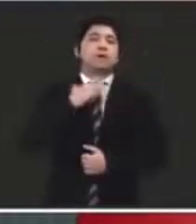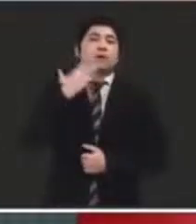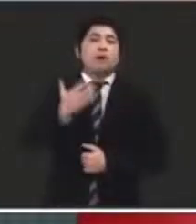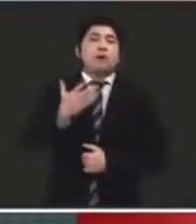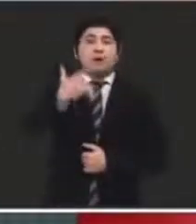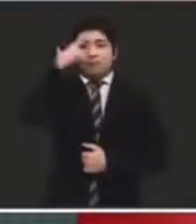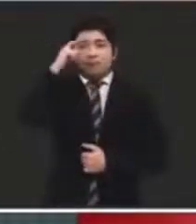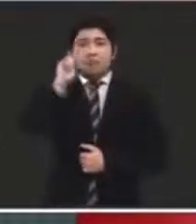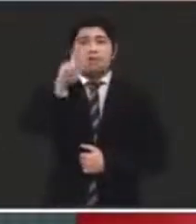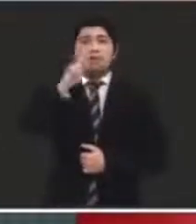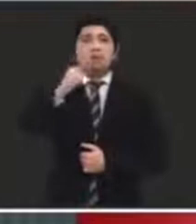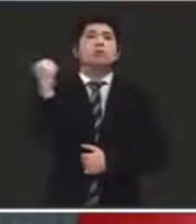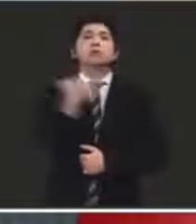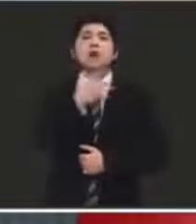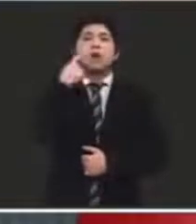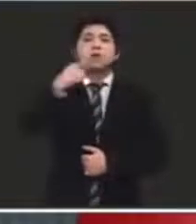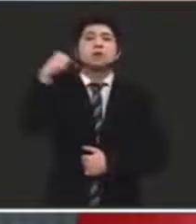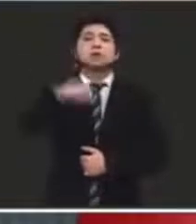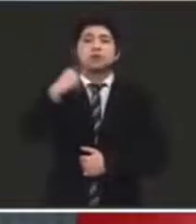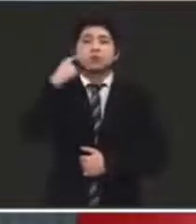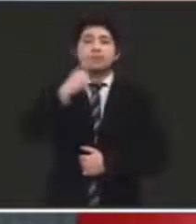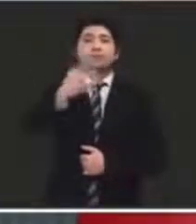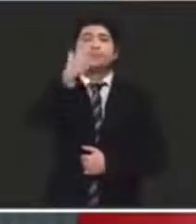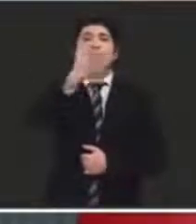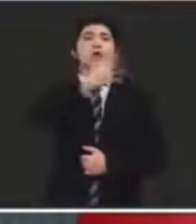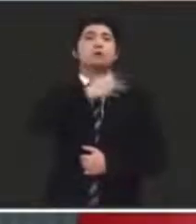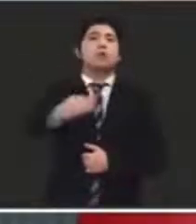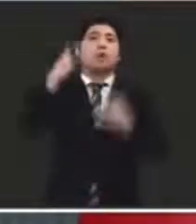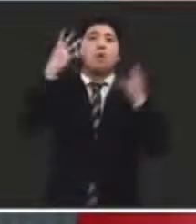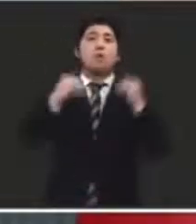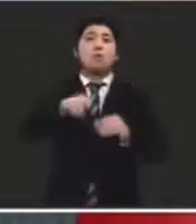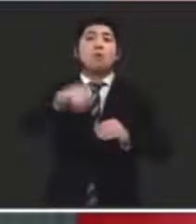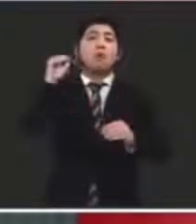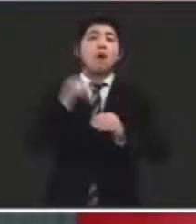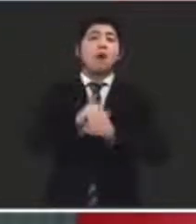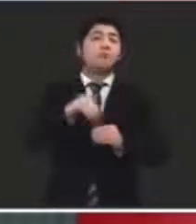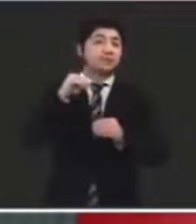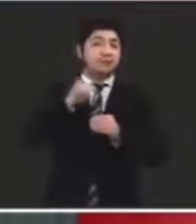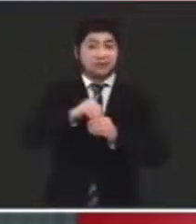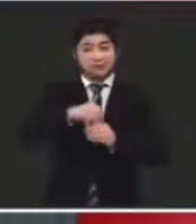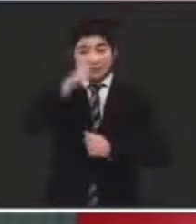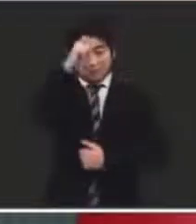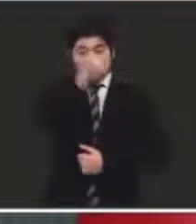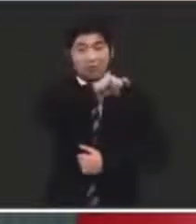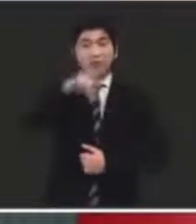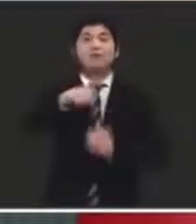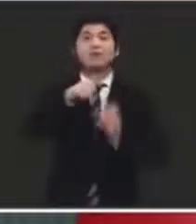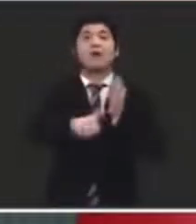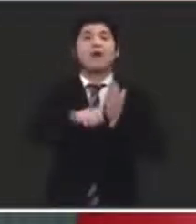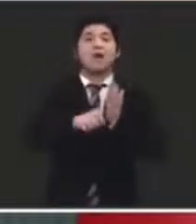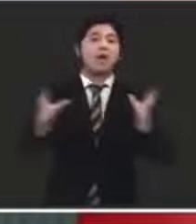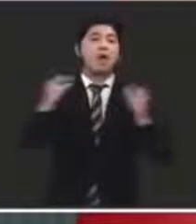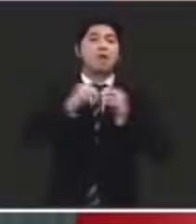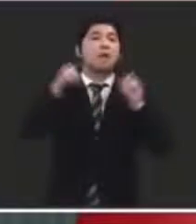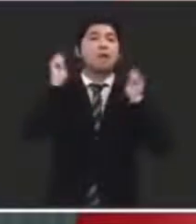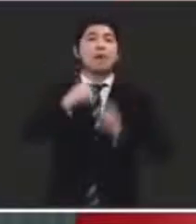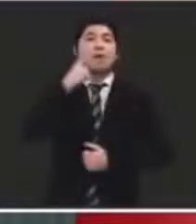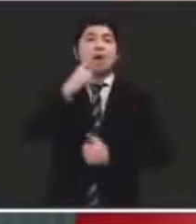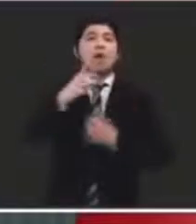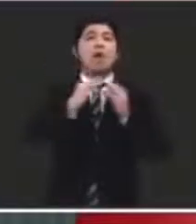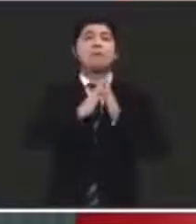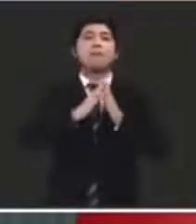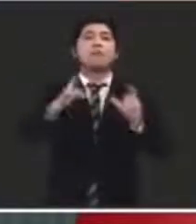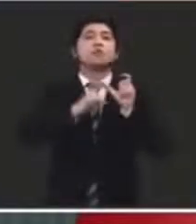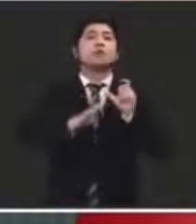başvuru sayısı şimdiden 5 milyona dayanan bu kampanya Türkiye'nin bugüne kadar yapılmış en büyük